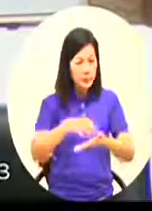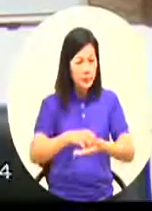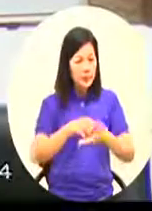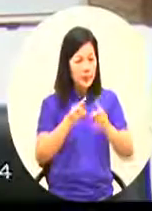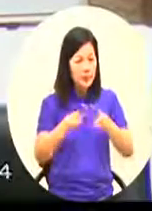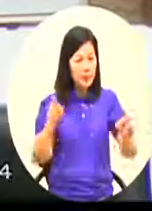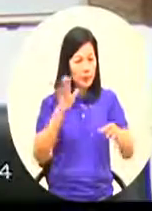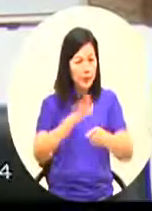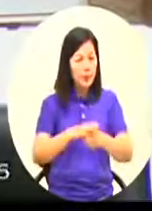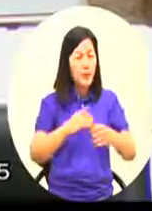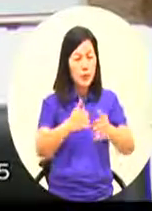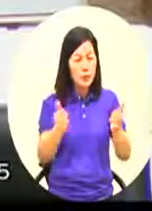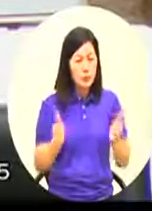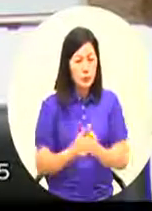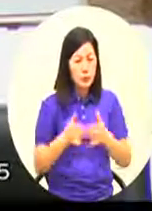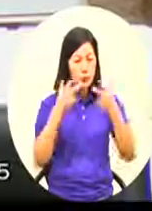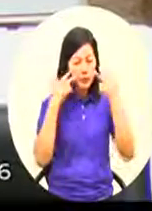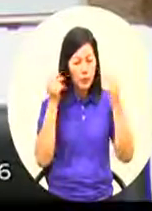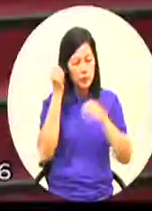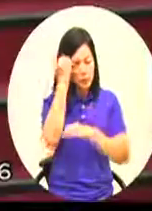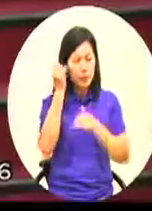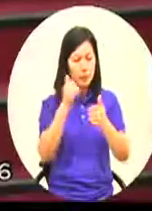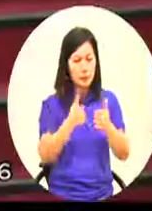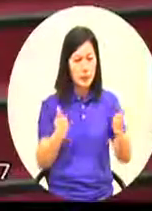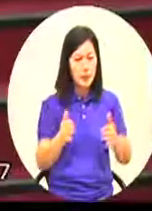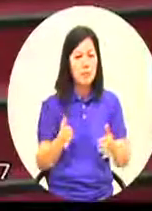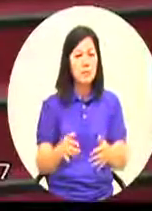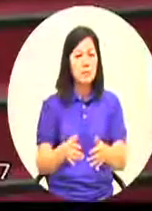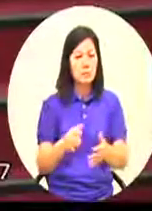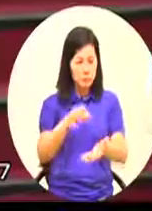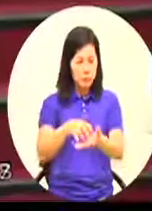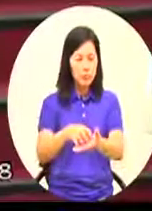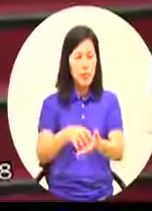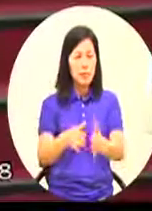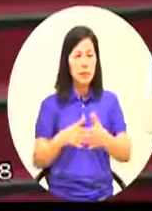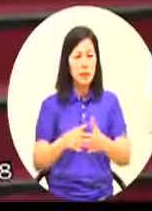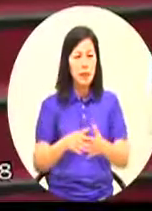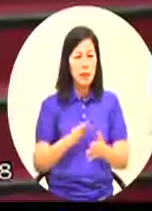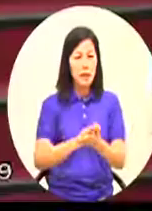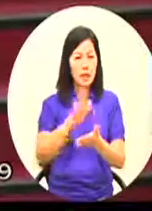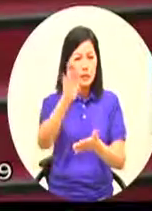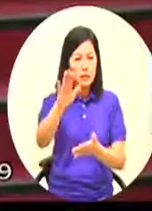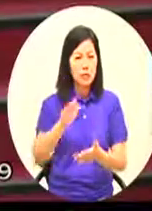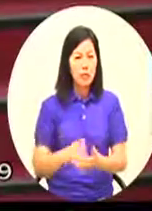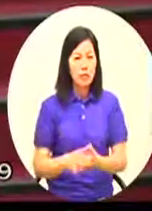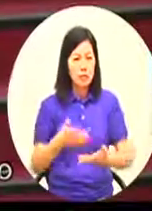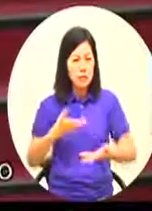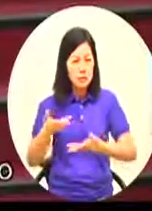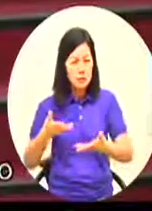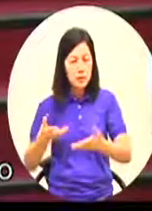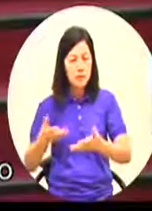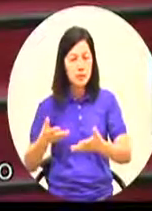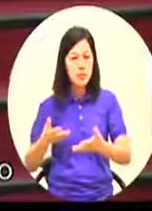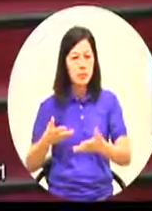埔族的原住民。那么将来他的事务机关能够定位在平